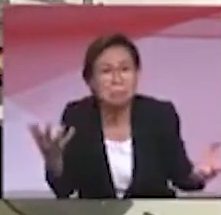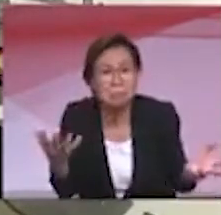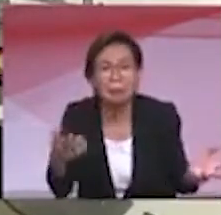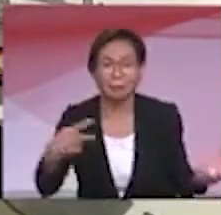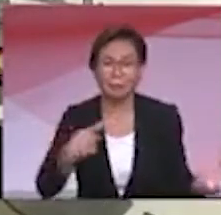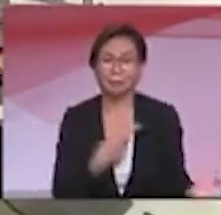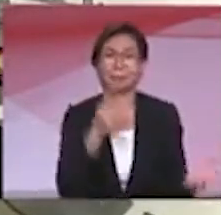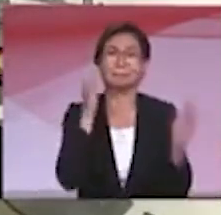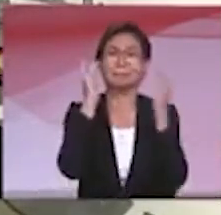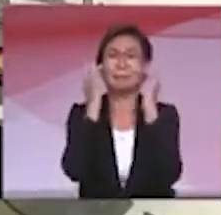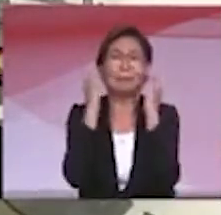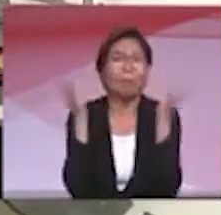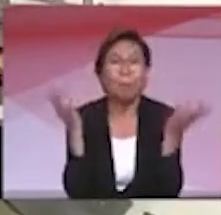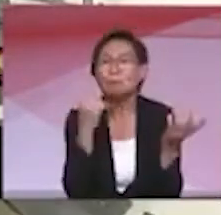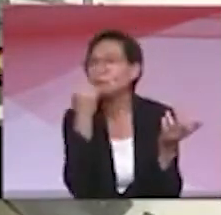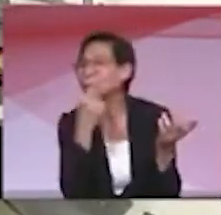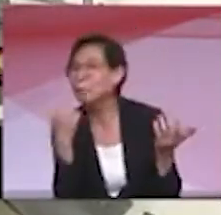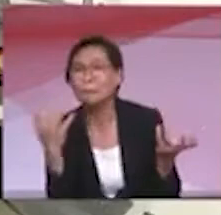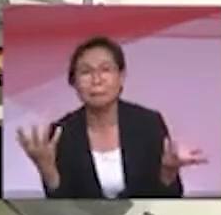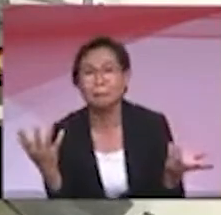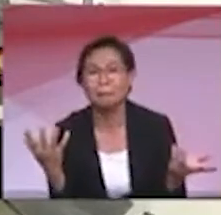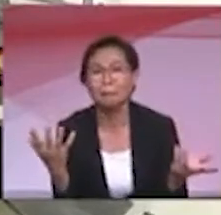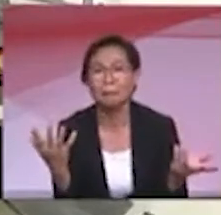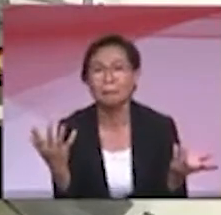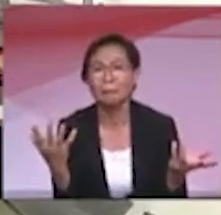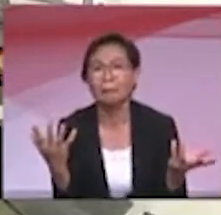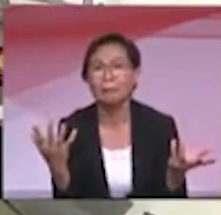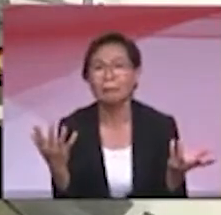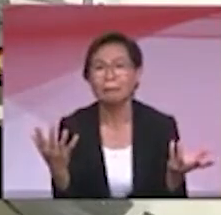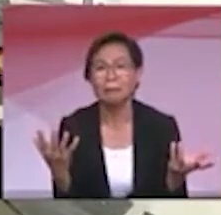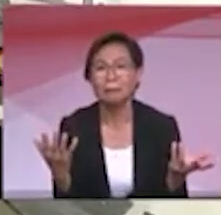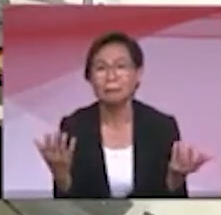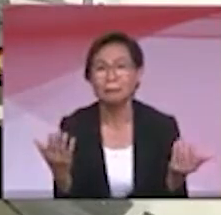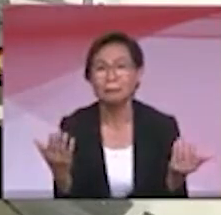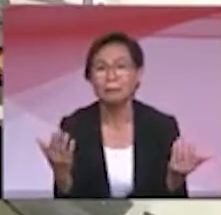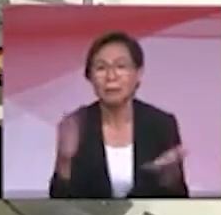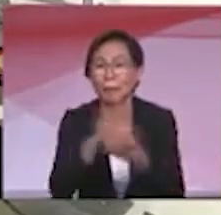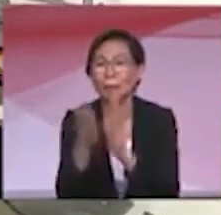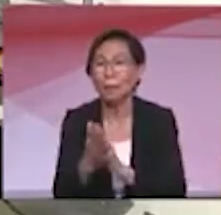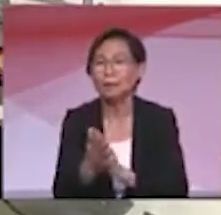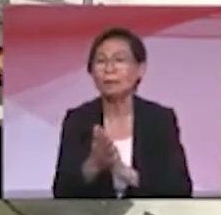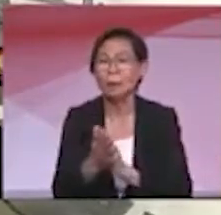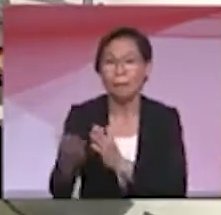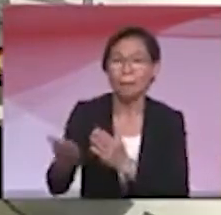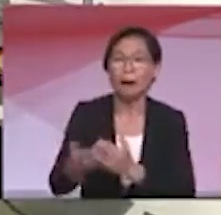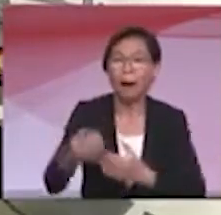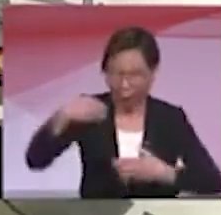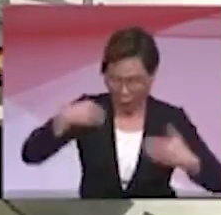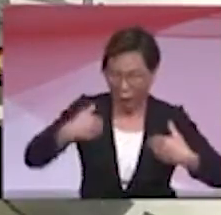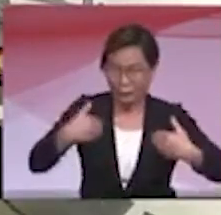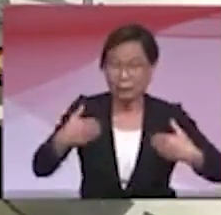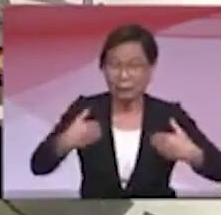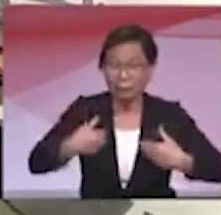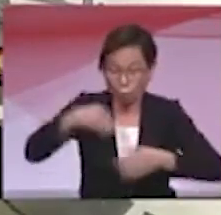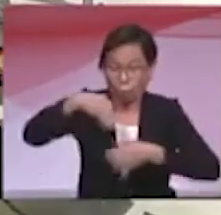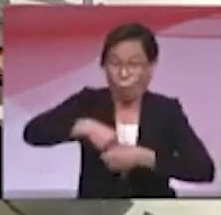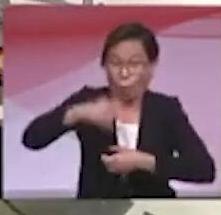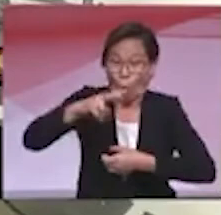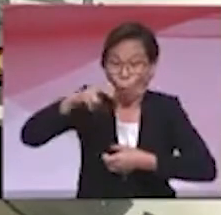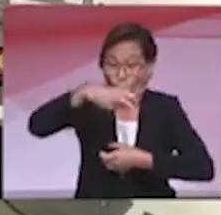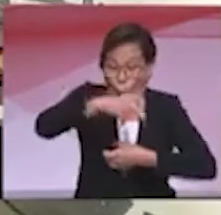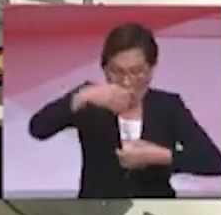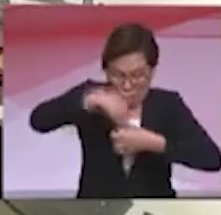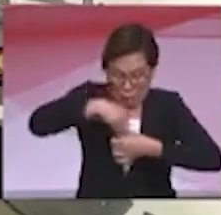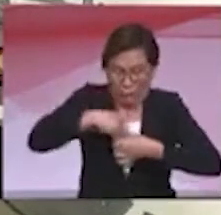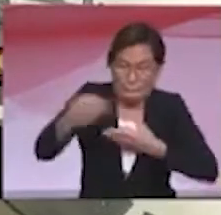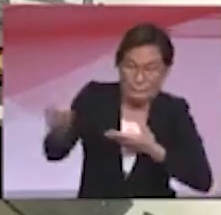mana siapa, ya, yang menjadi pembawa kepada virus ini. Sebab itulah saya